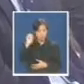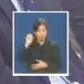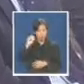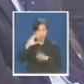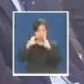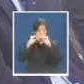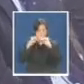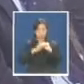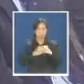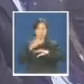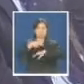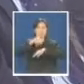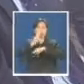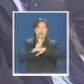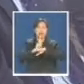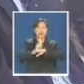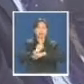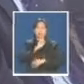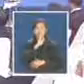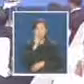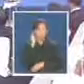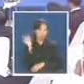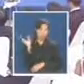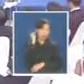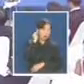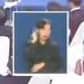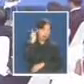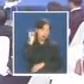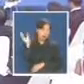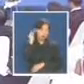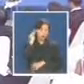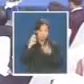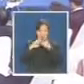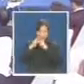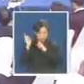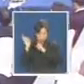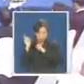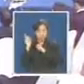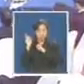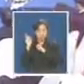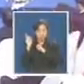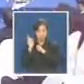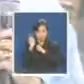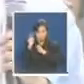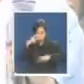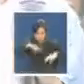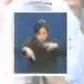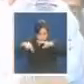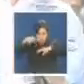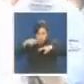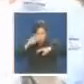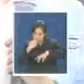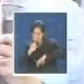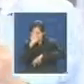ะครับเรื่องไหนซึ่งมีข่าวคราวว่ามีปัญหาจำเป็นจะต้องตรวจสอบมีข้อส